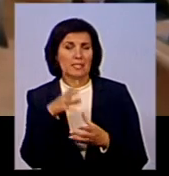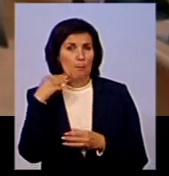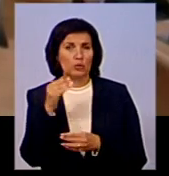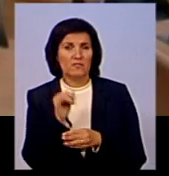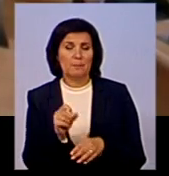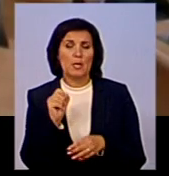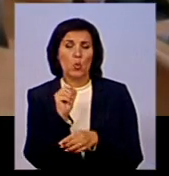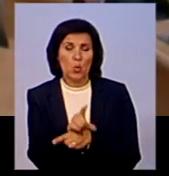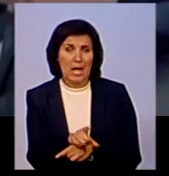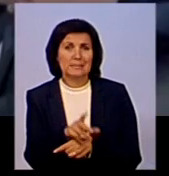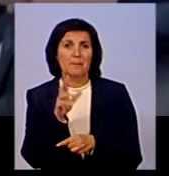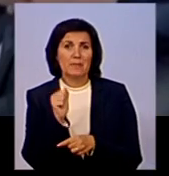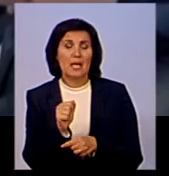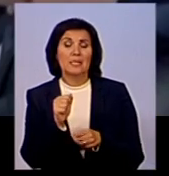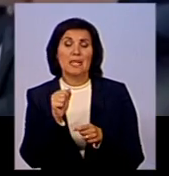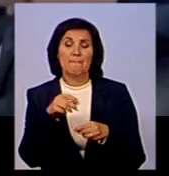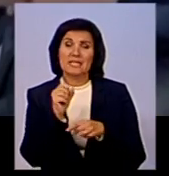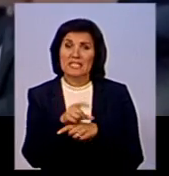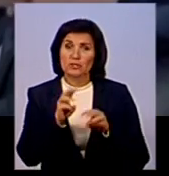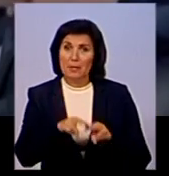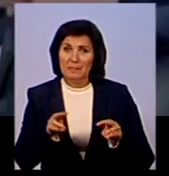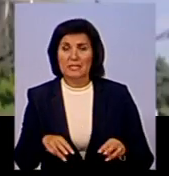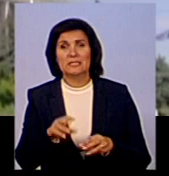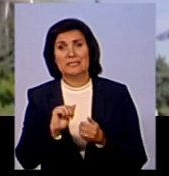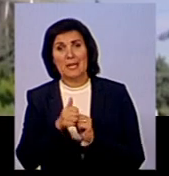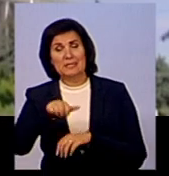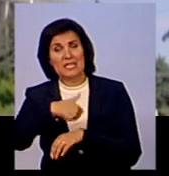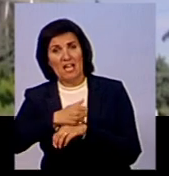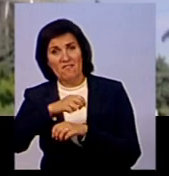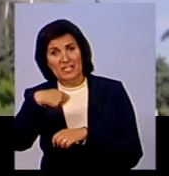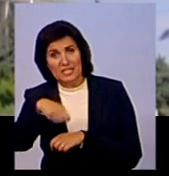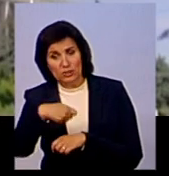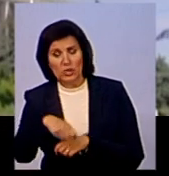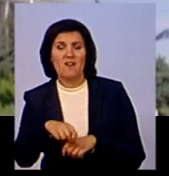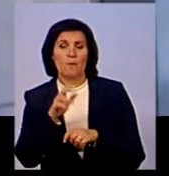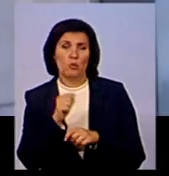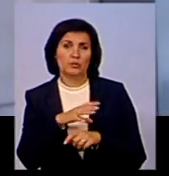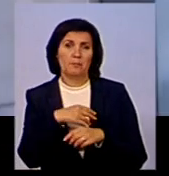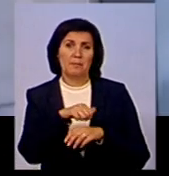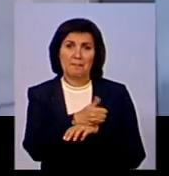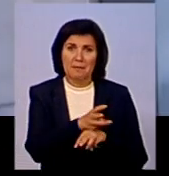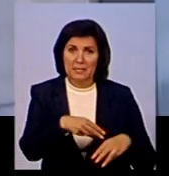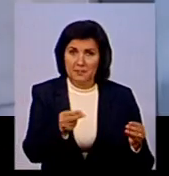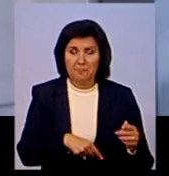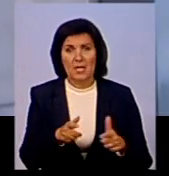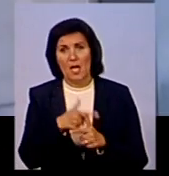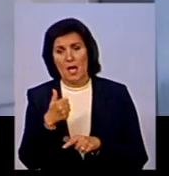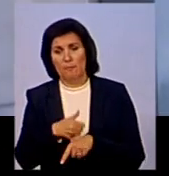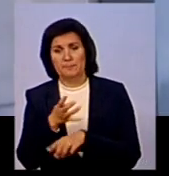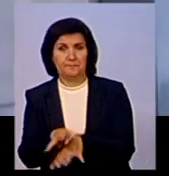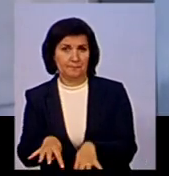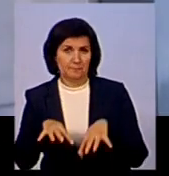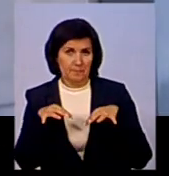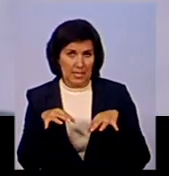призначення міністрів замість глави держави можуть підписати прем'єр-міністр або спікер парламенту. Це вже четверте відсторонення Додона